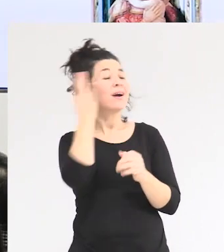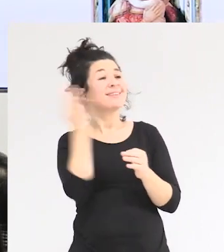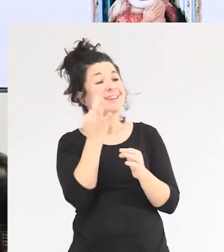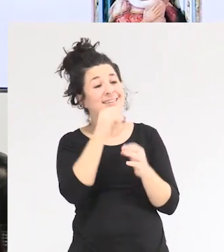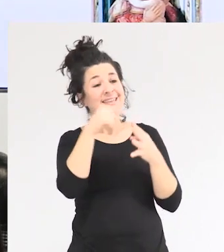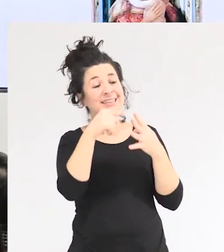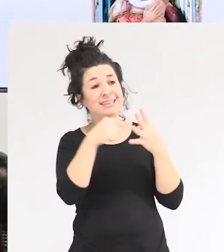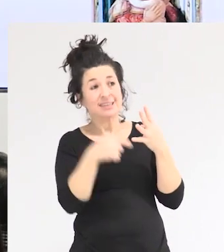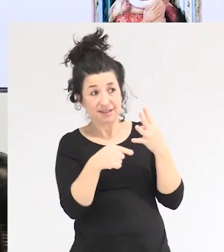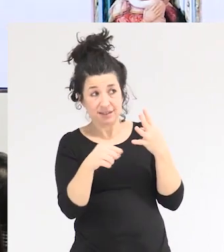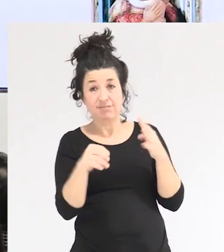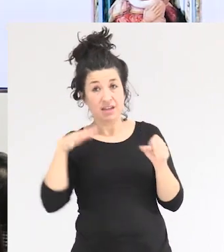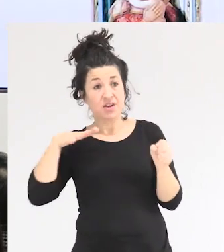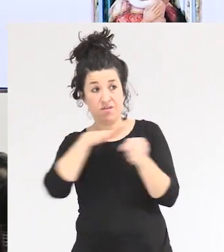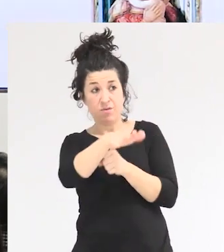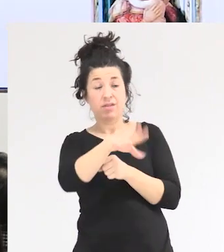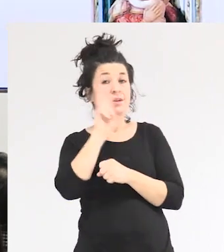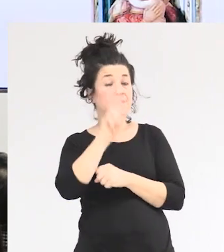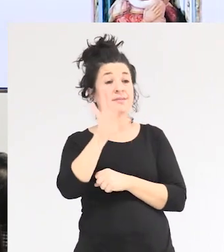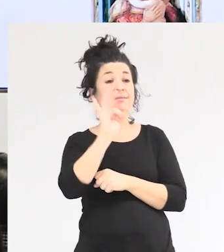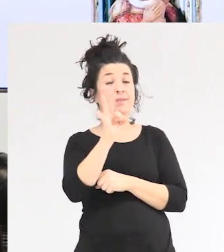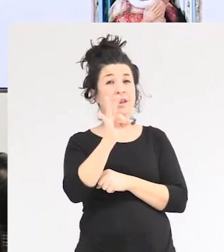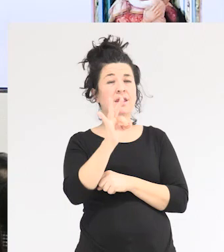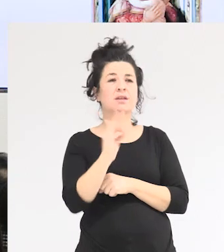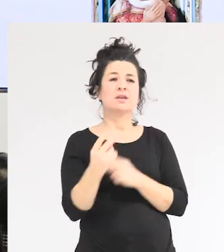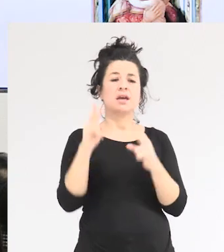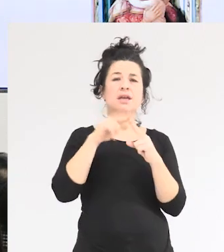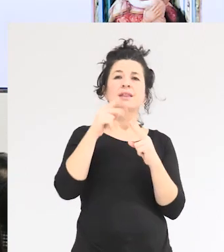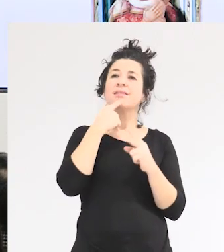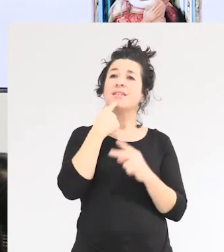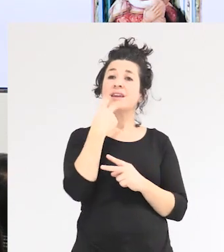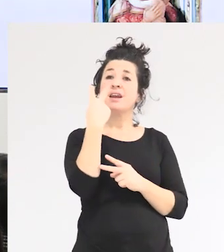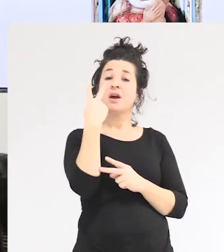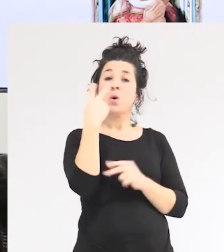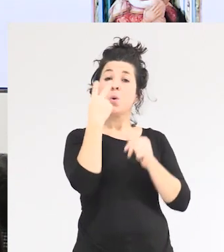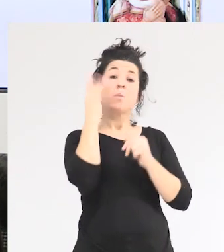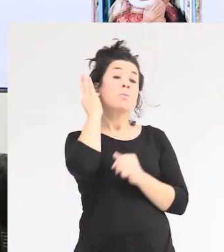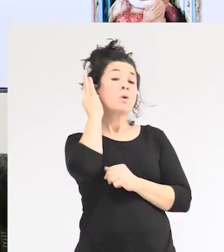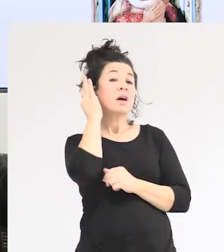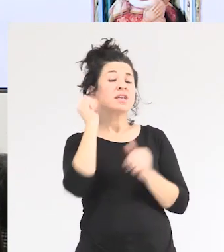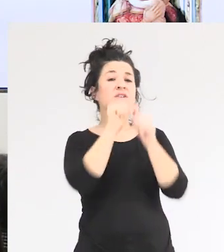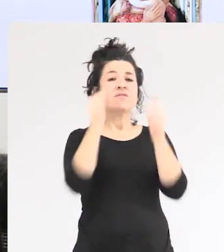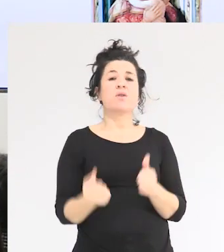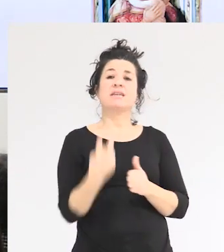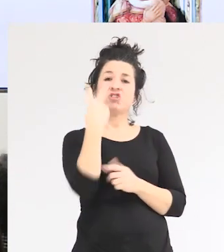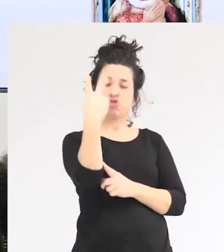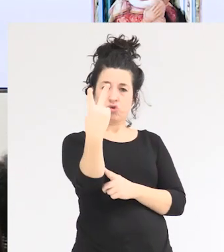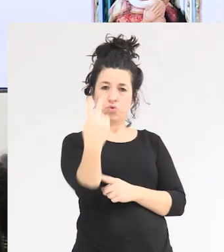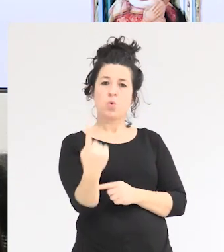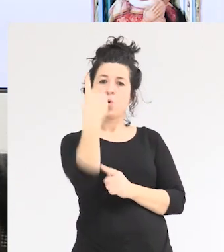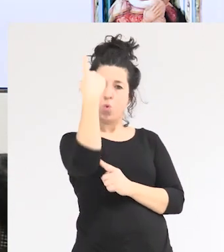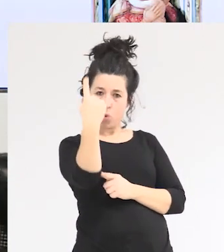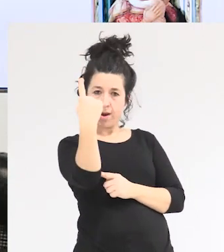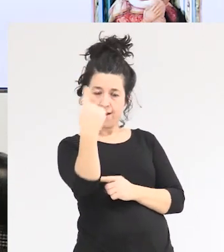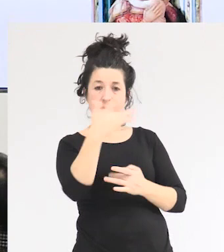ikusten da, ezta? Eta esaten digute, bueno, badaude bi emakume mota, bai? Badago ama Virginia bezalakoa dena,